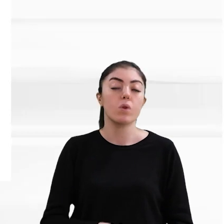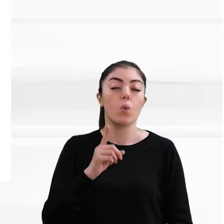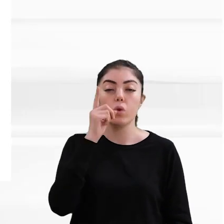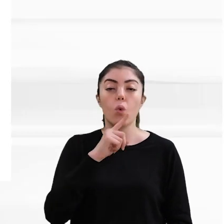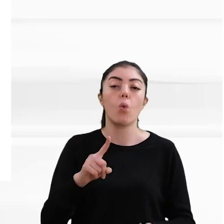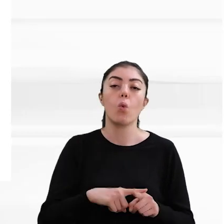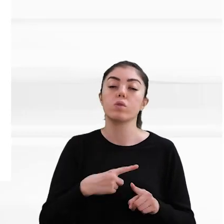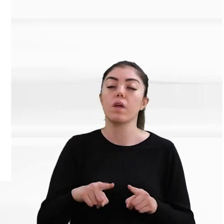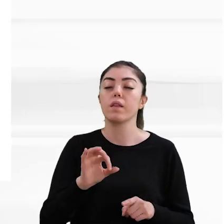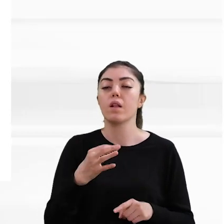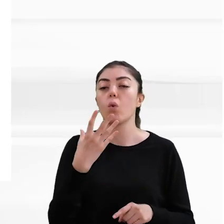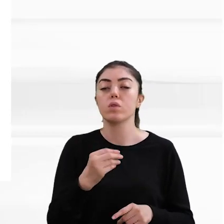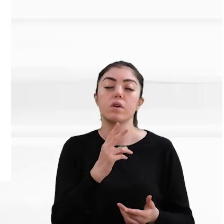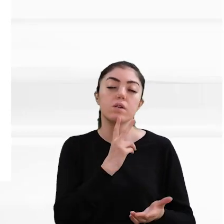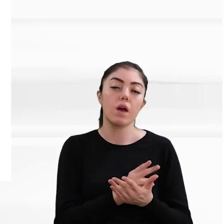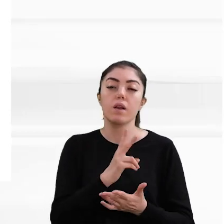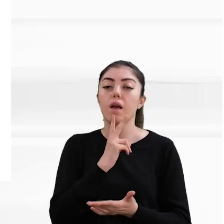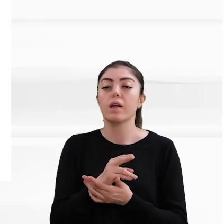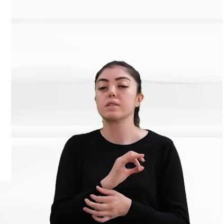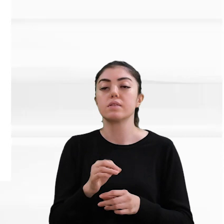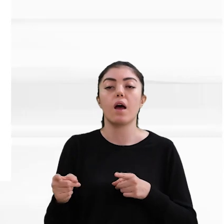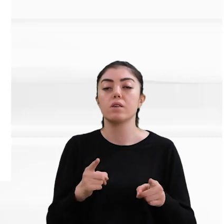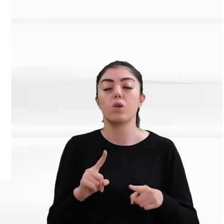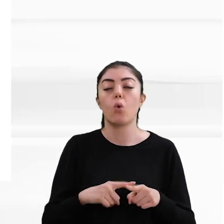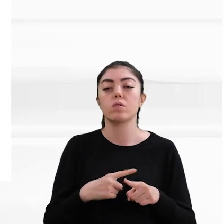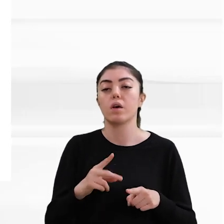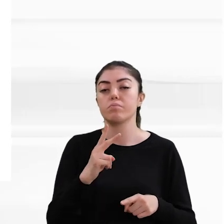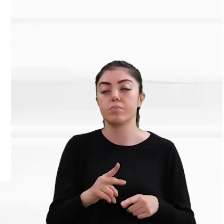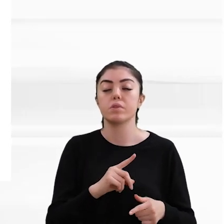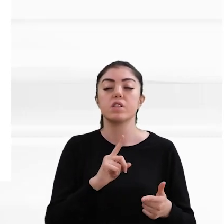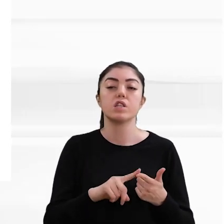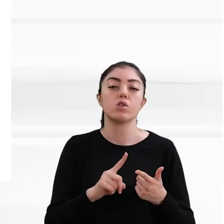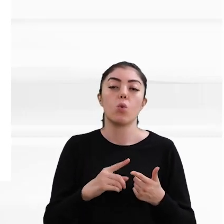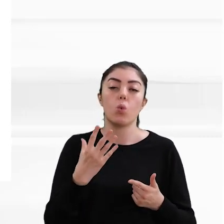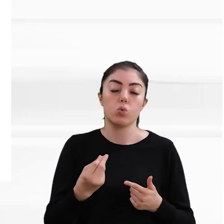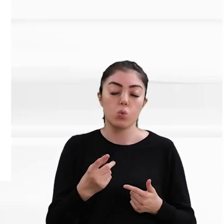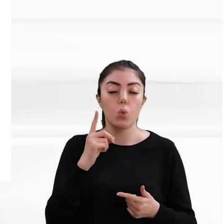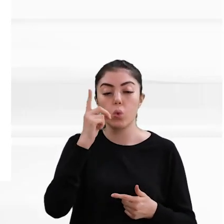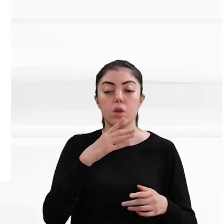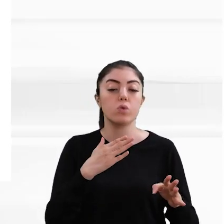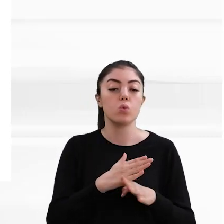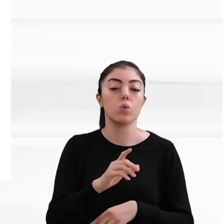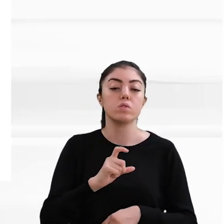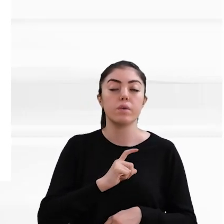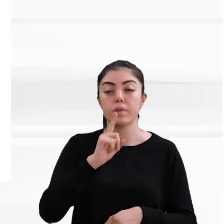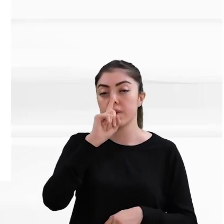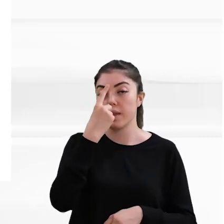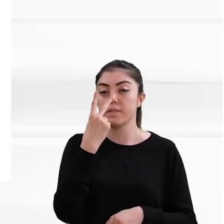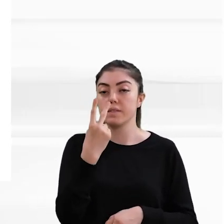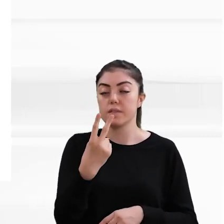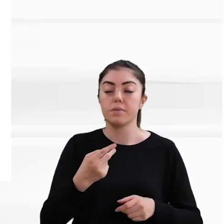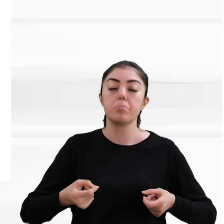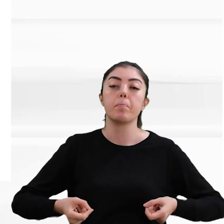miktar fazla olabilir. Dolayısıyla kararlı ve kararsız çekirdekler arasında ikinci öncülümüz ortak